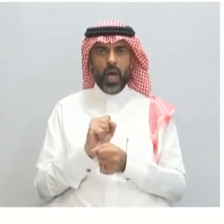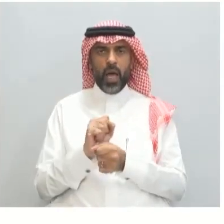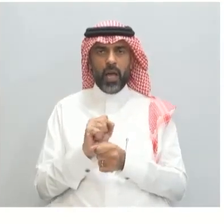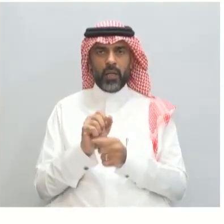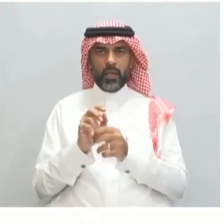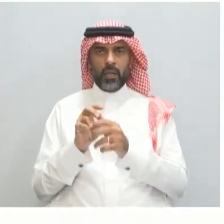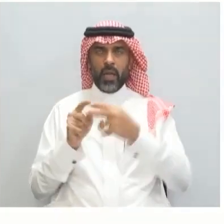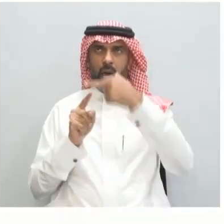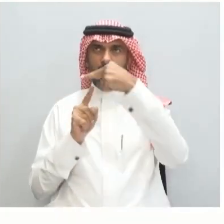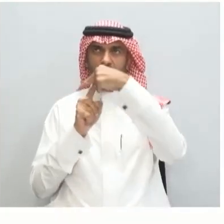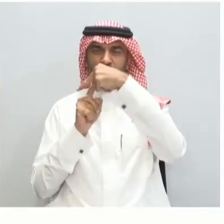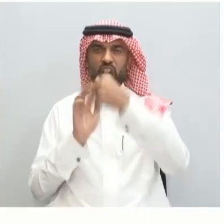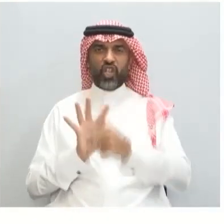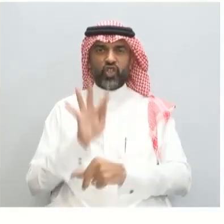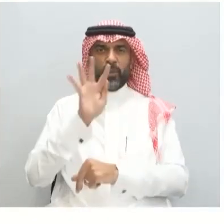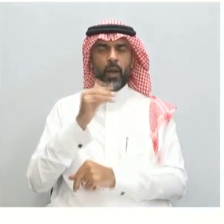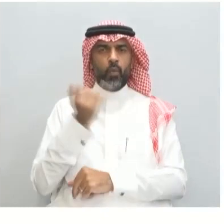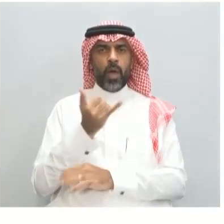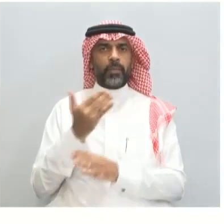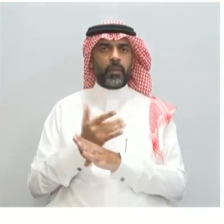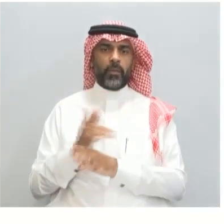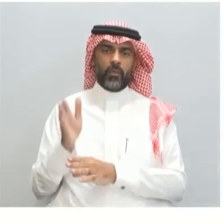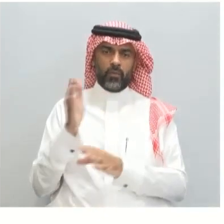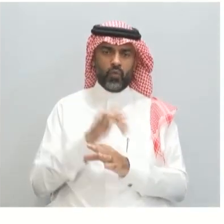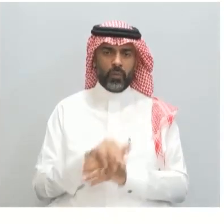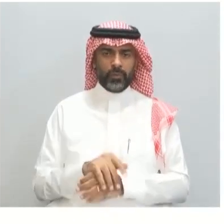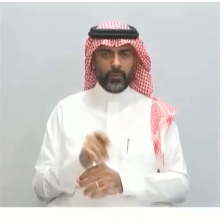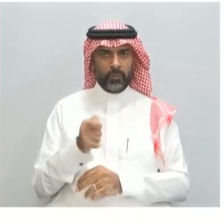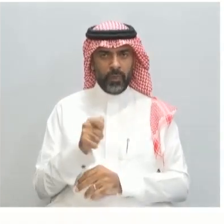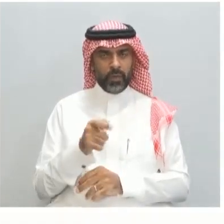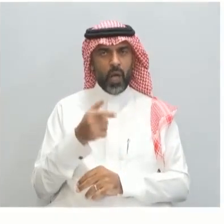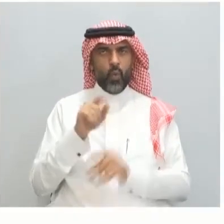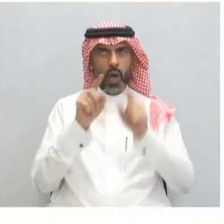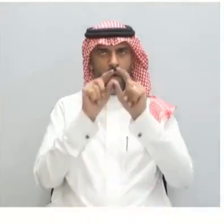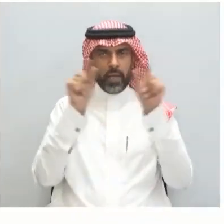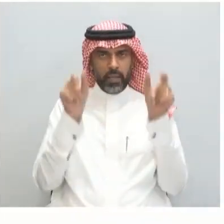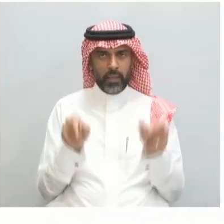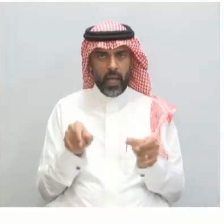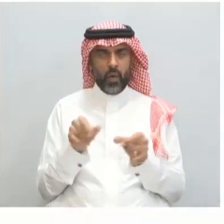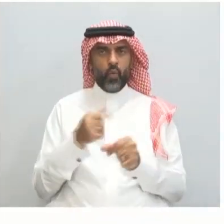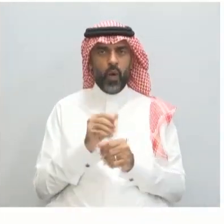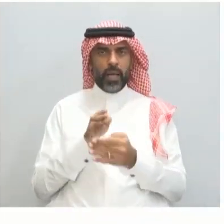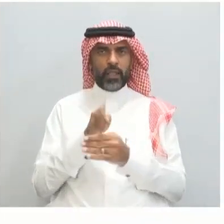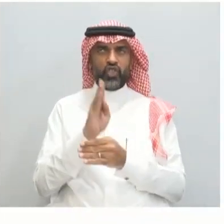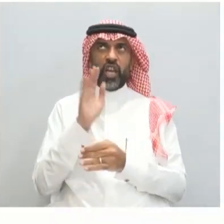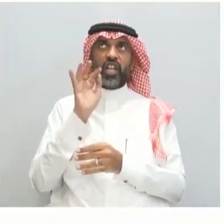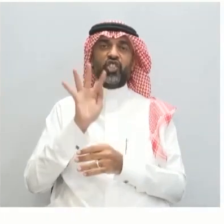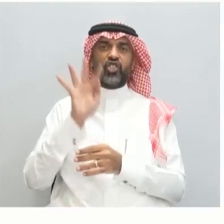واتجاه الشمال واهميته اهميه المفتاح والاطار واتجاه